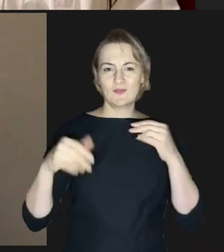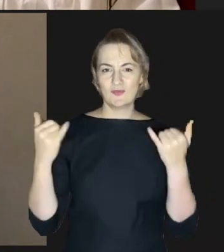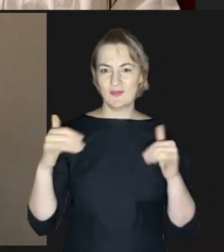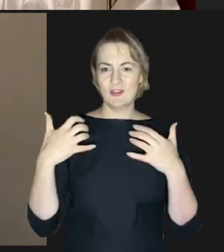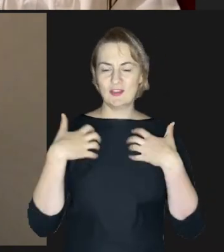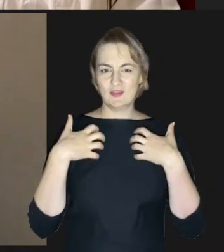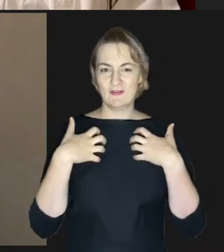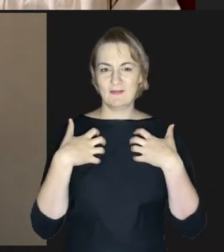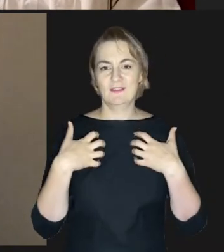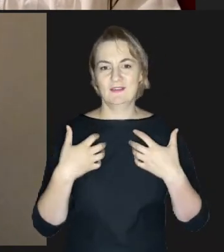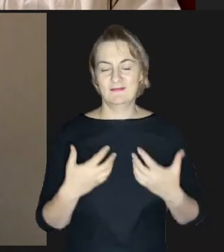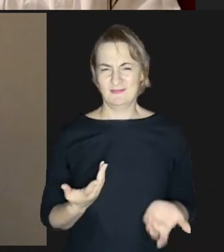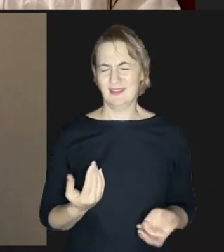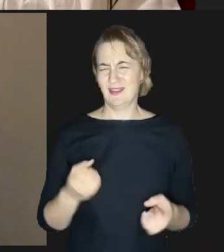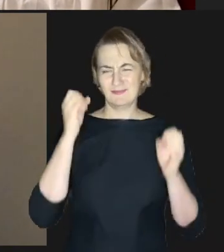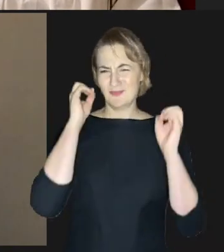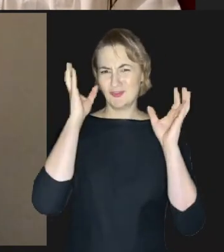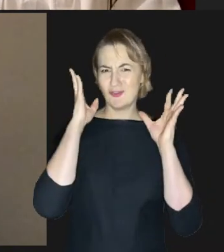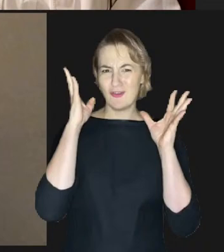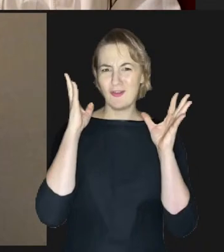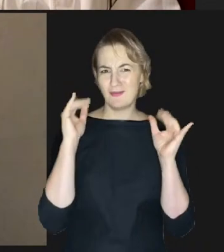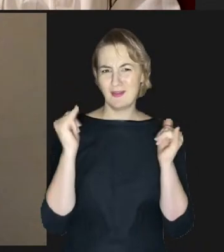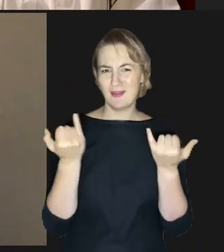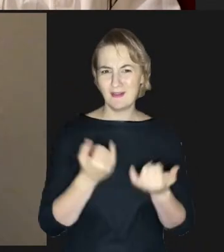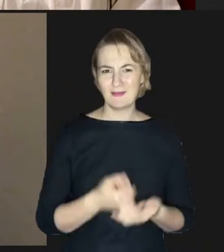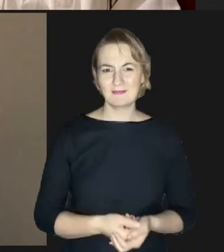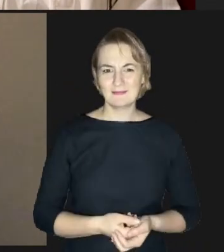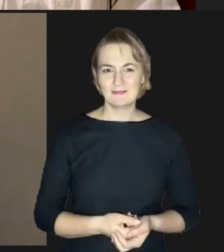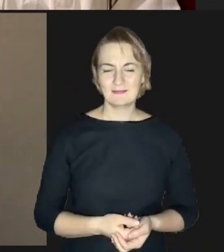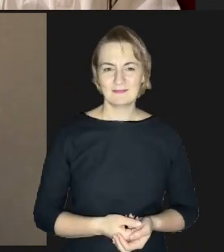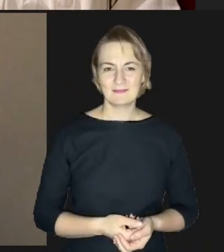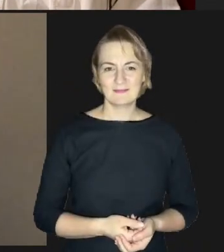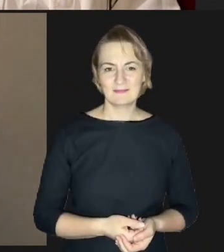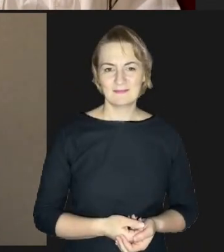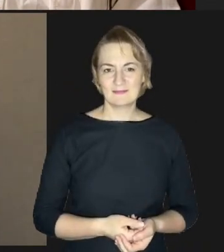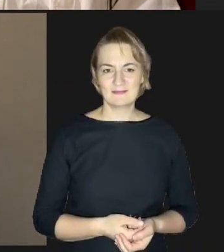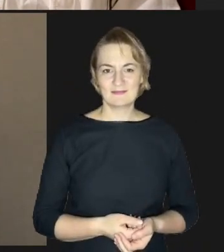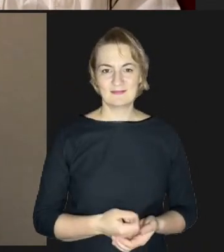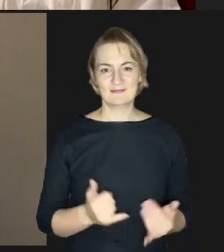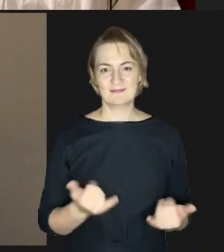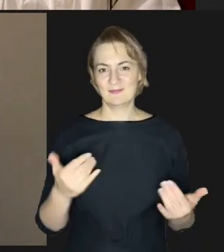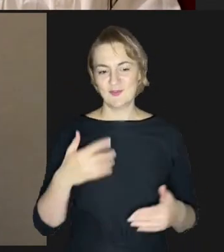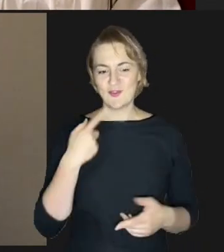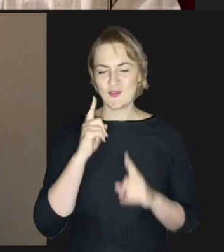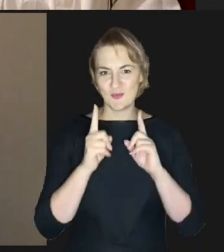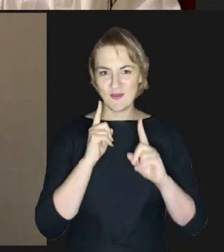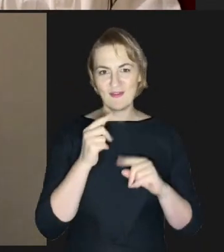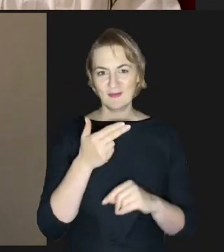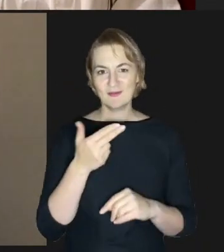Dla mnie to było po prostu szokujące, jak można w ogóle no, taką narrację i tak rozmawiać.